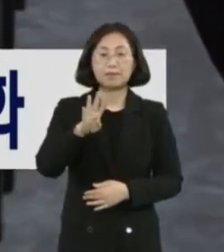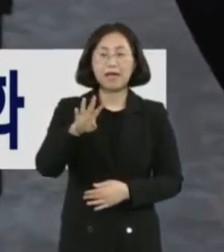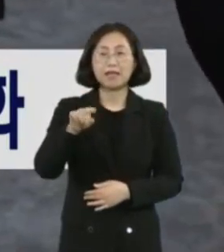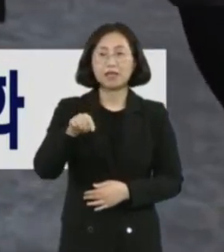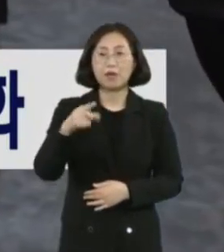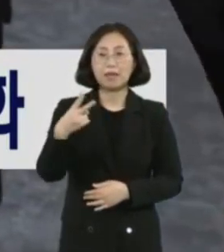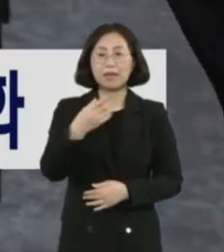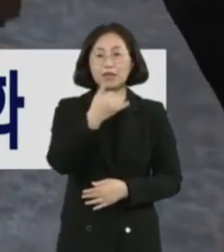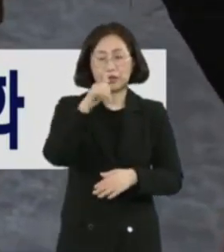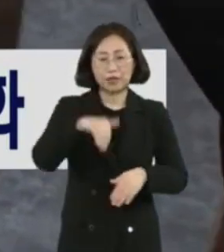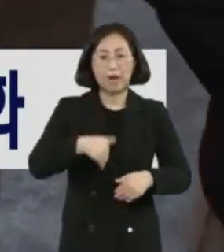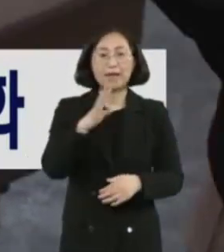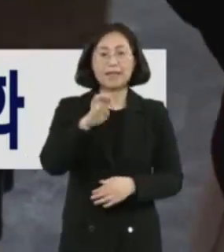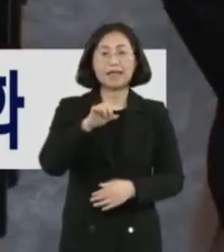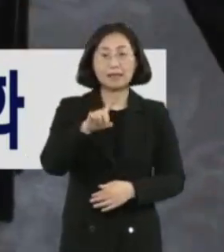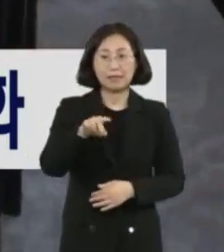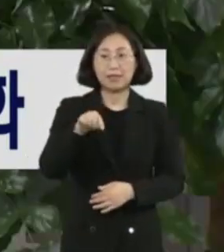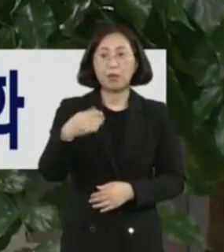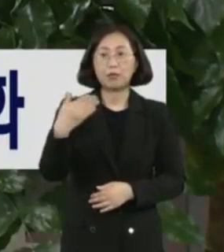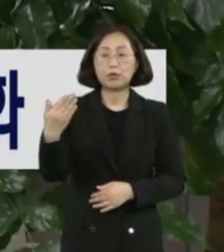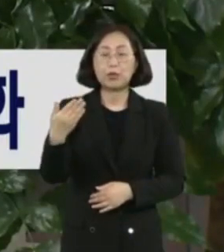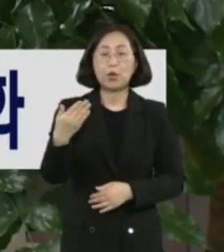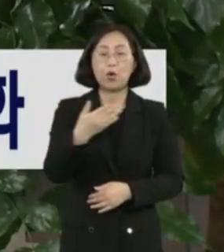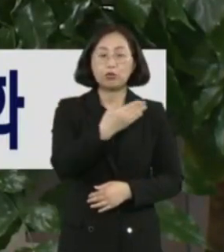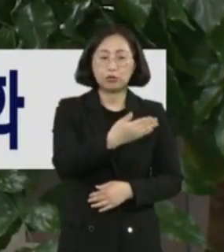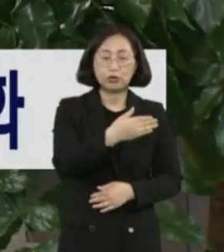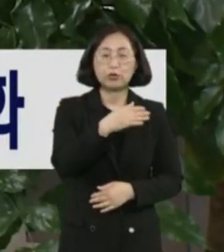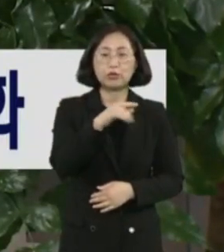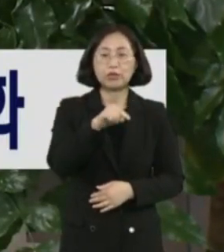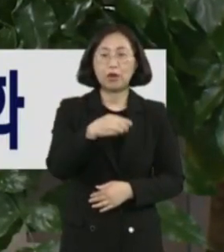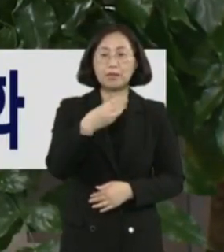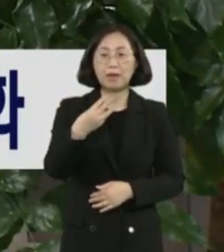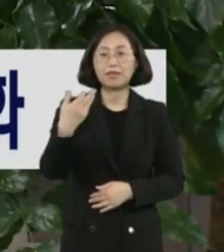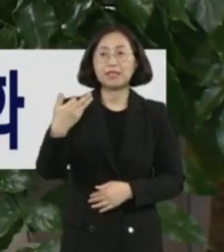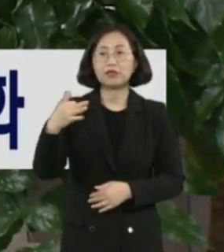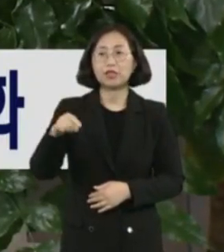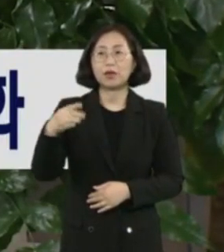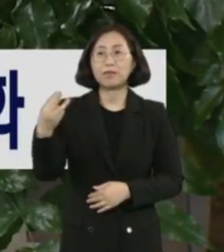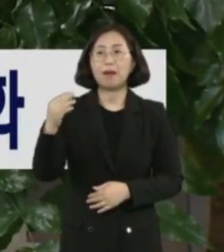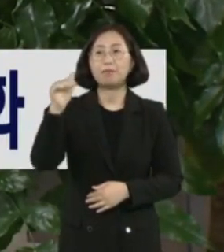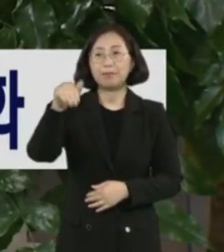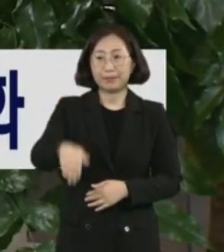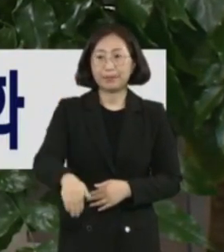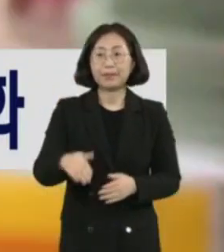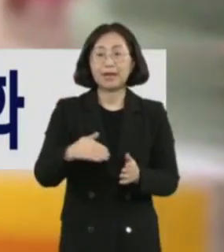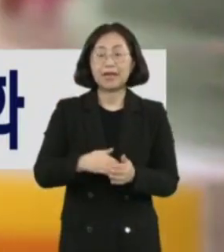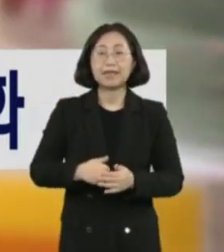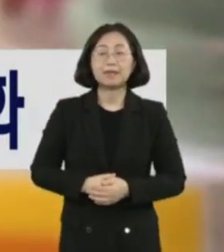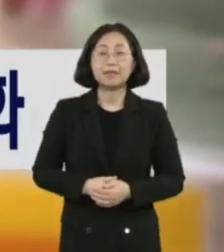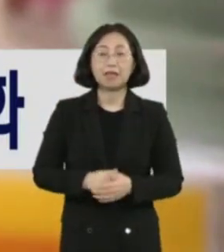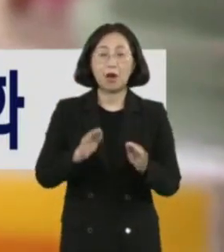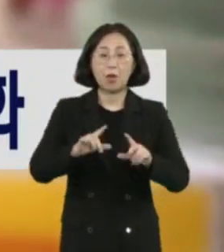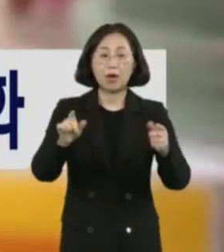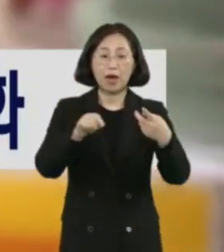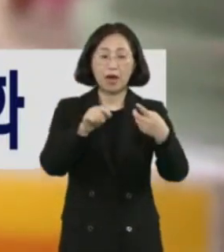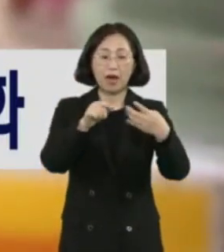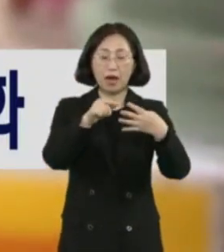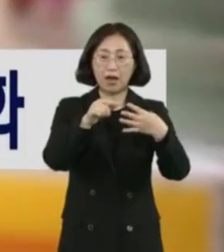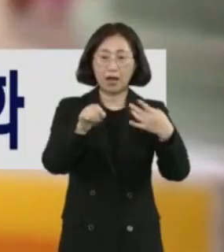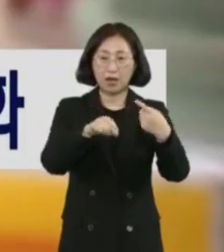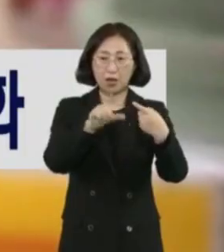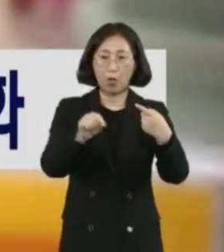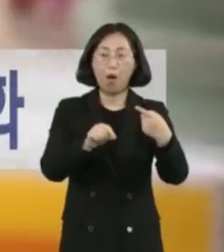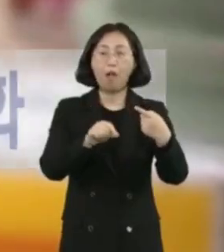44.2, 충남 41.9로 각각 9.3과 19.3포인트 떨어졌습니다. 올해 1월 경기